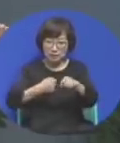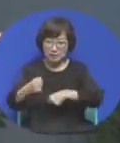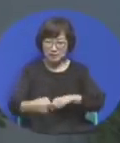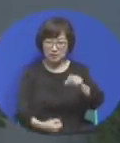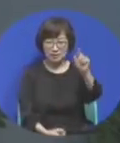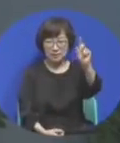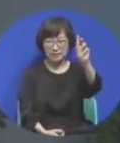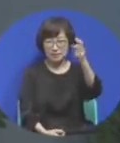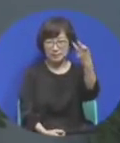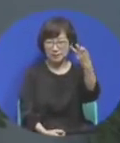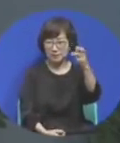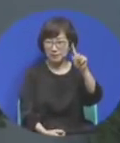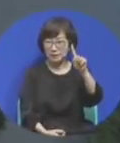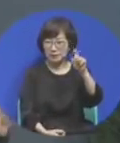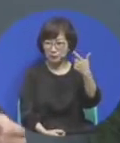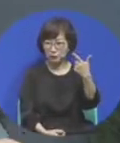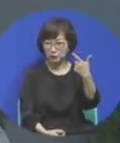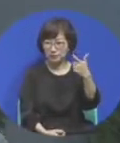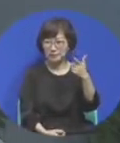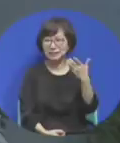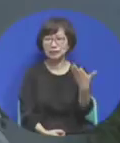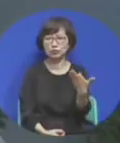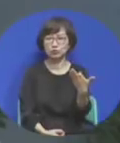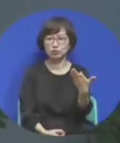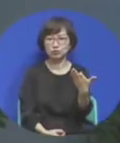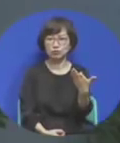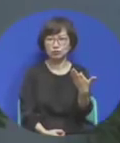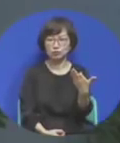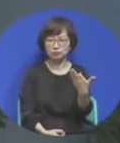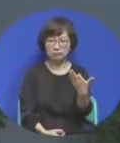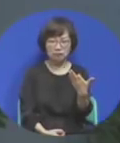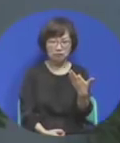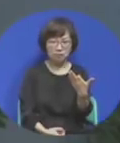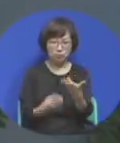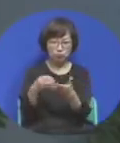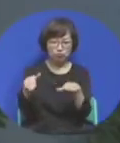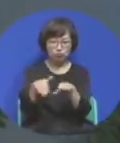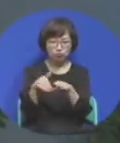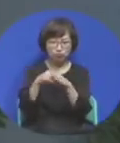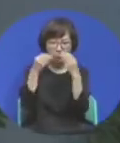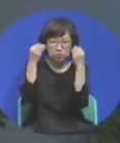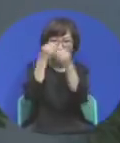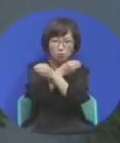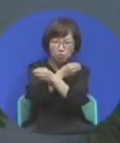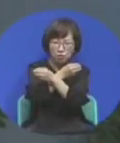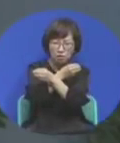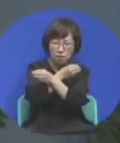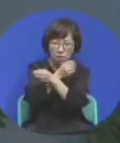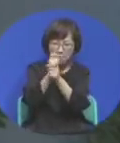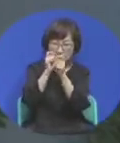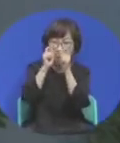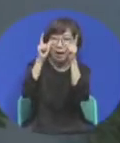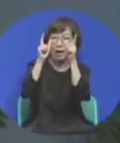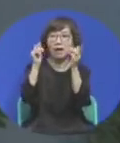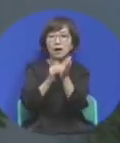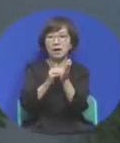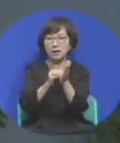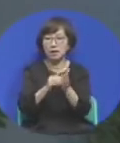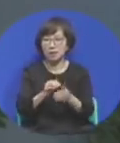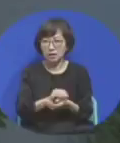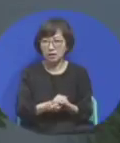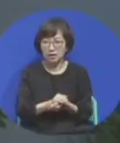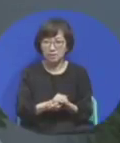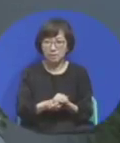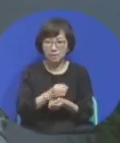19를 보게 됐어요. And I realized that that has now become a culture of sorts of Acts 13, 16, and 19 saying that now they can be responsible for our lives and